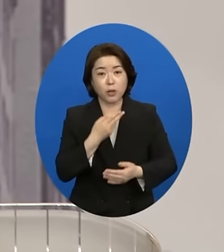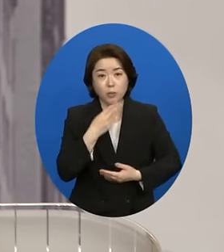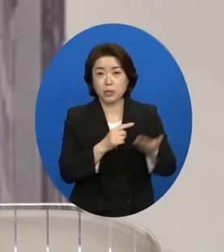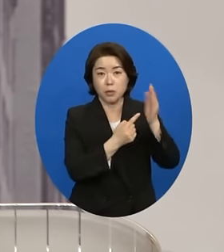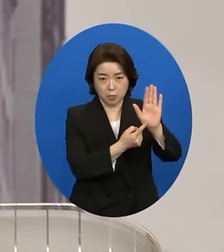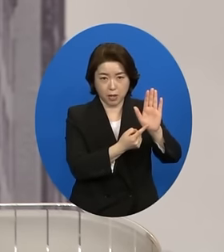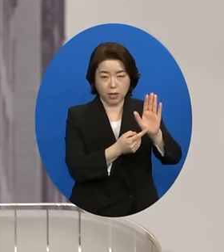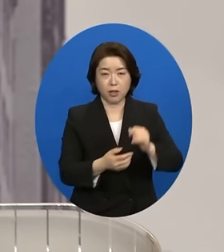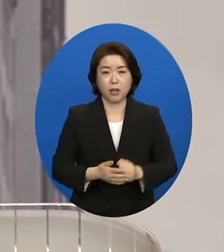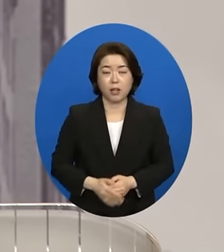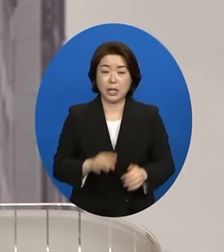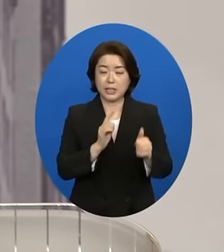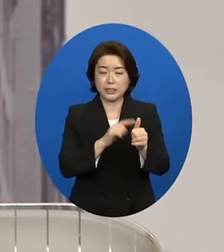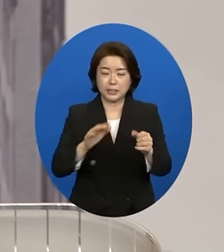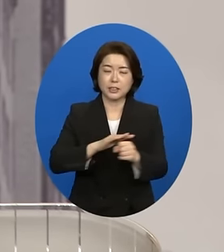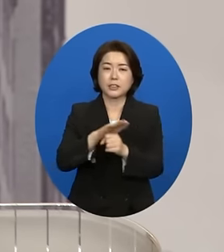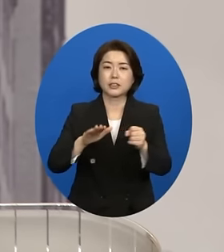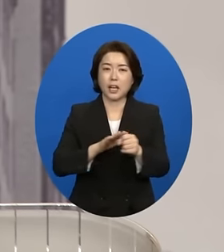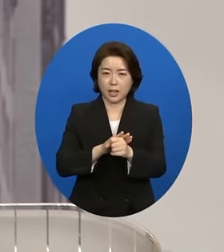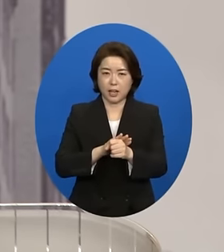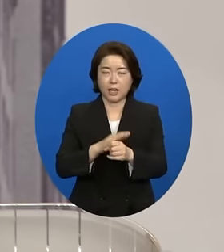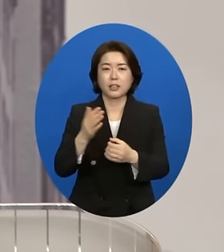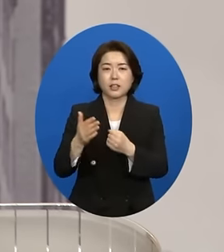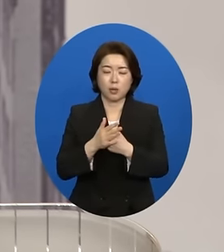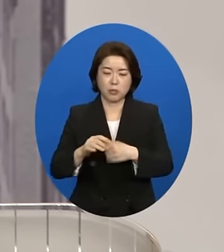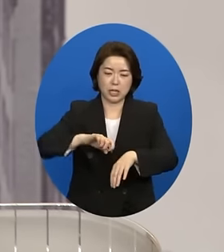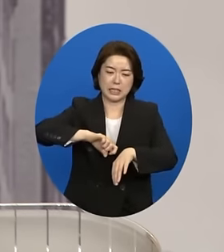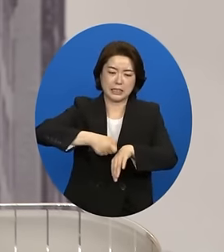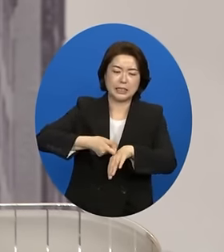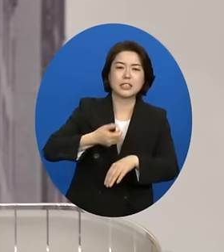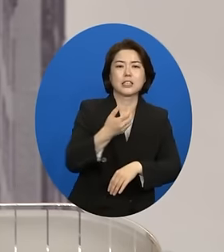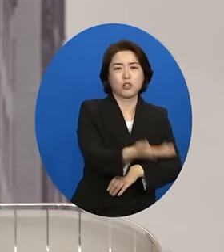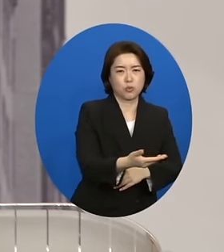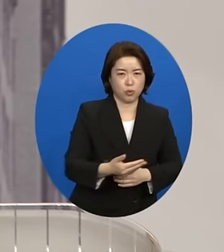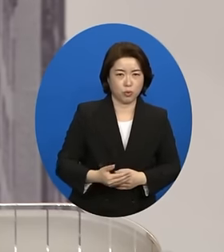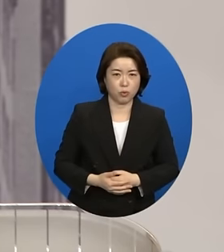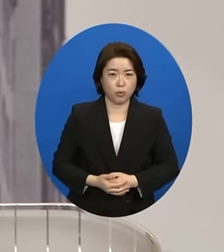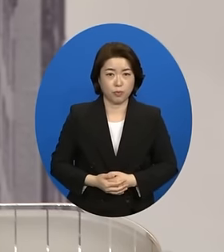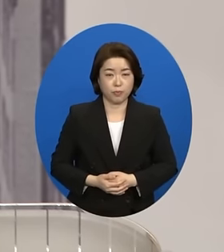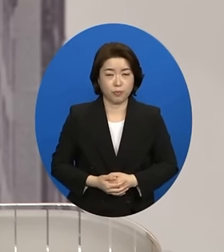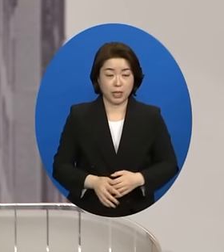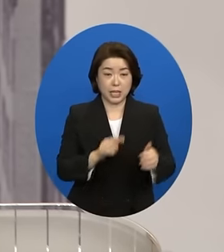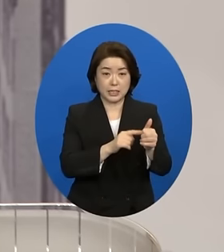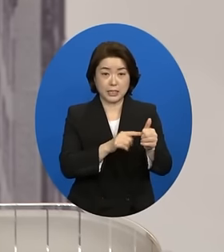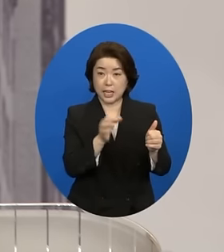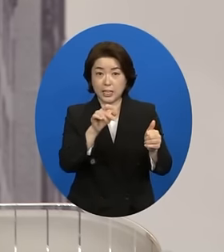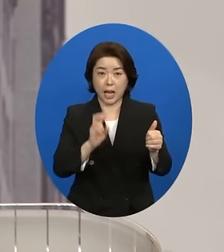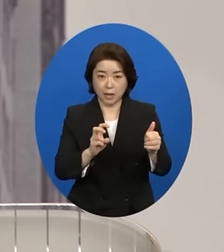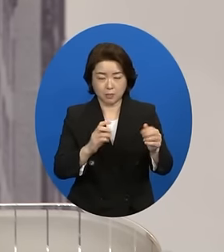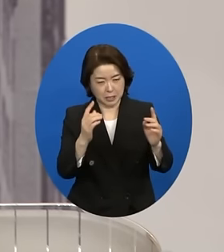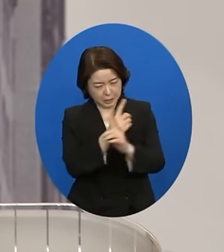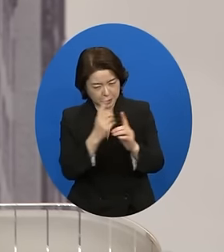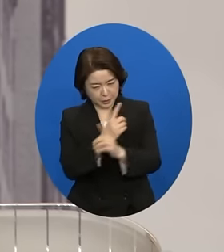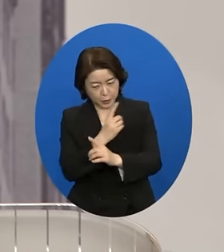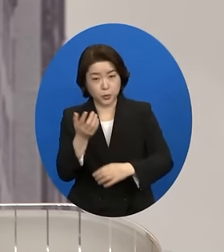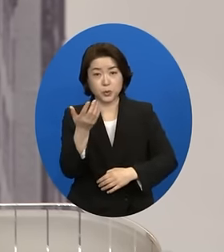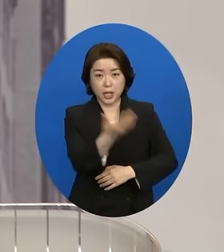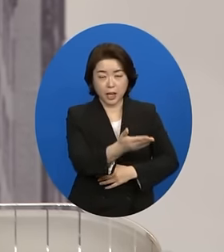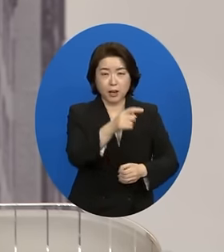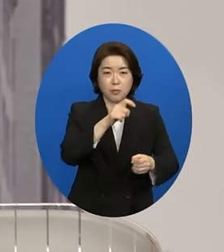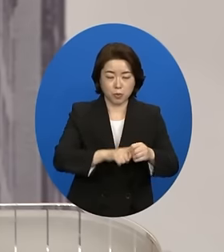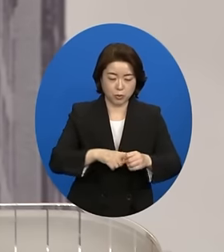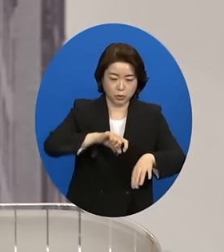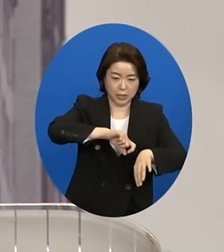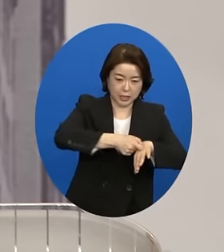그를 사랑하셔서 징계하시는 겁니다. 그의 암을 치유하기 위한 첫 번째 하나님의 도구는